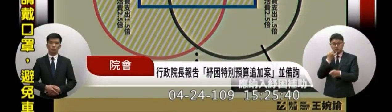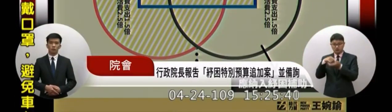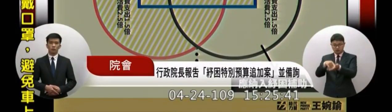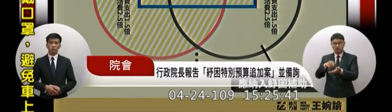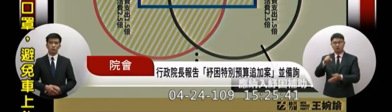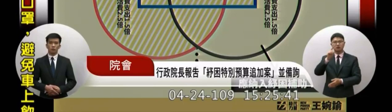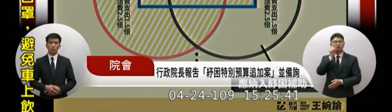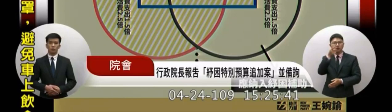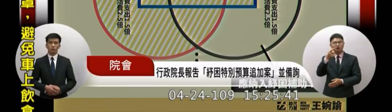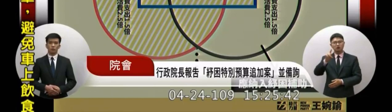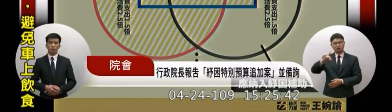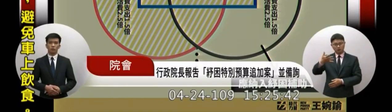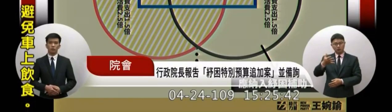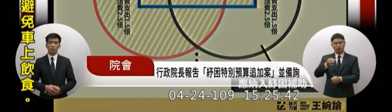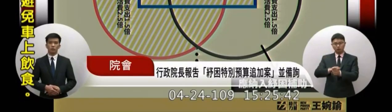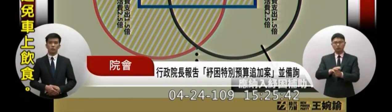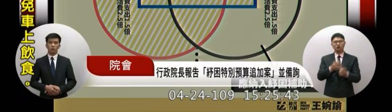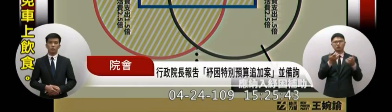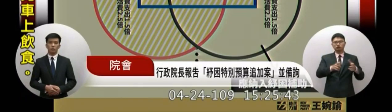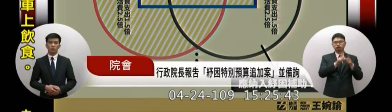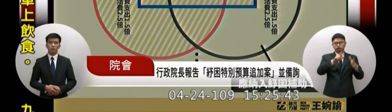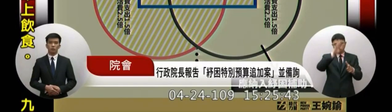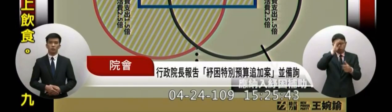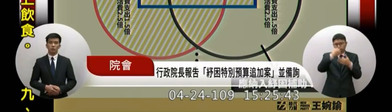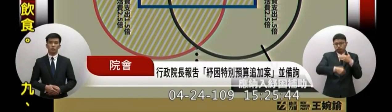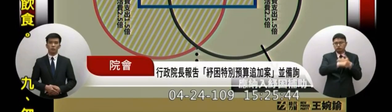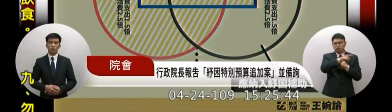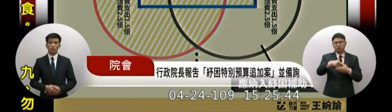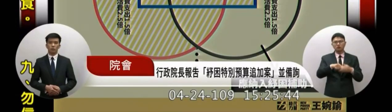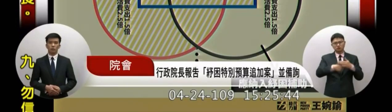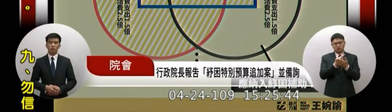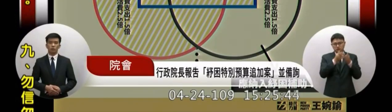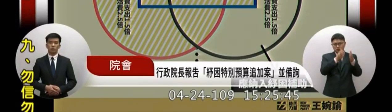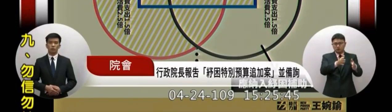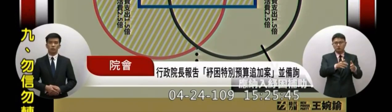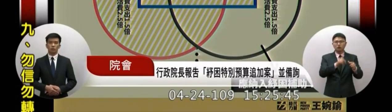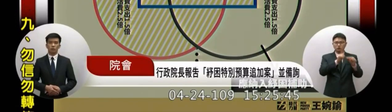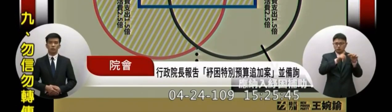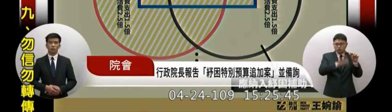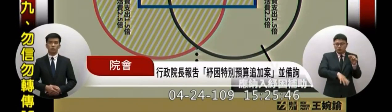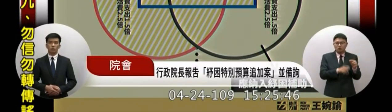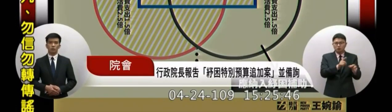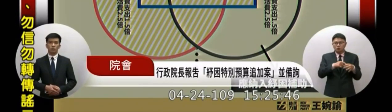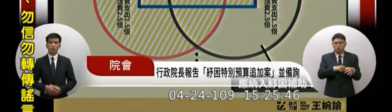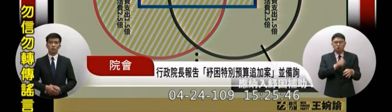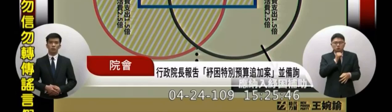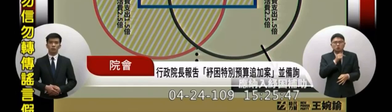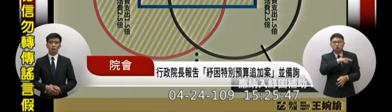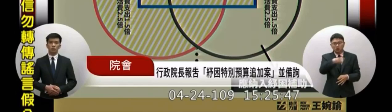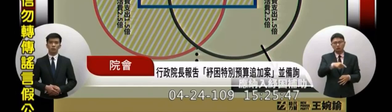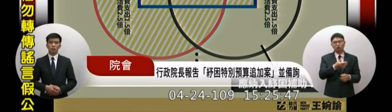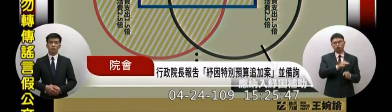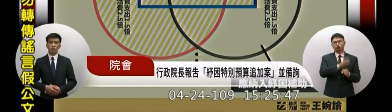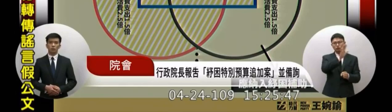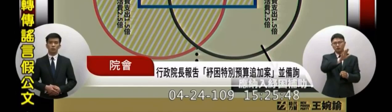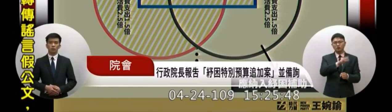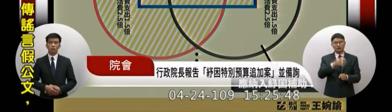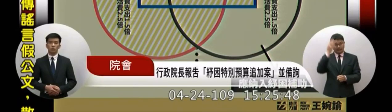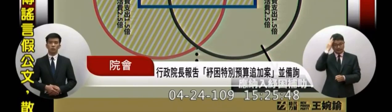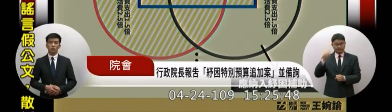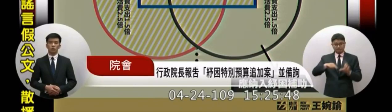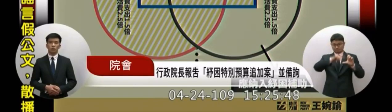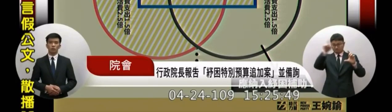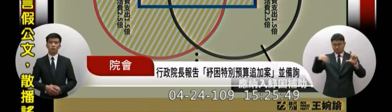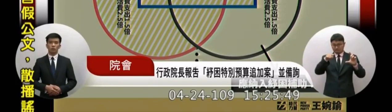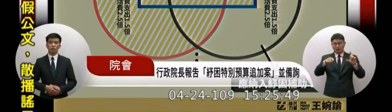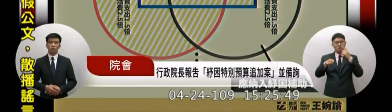补助，但是在重大伤病的病友部分却只有针对中低收入户有给予补助。所以我们很希望说在这个黑框里面其实是跟这个